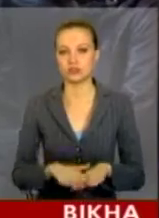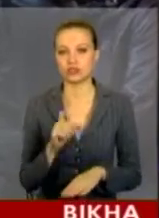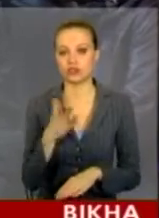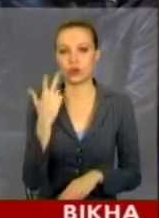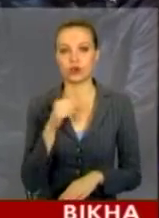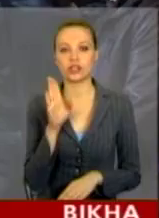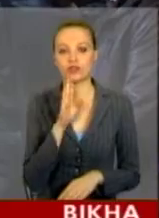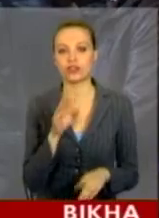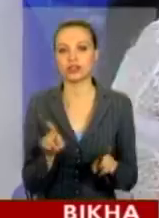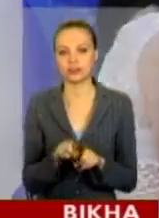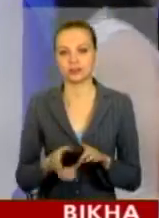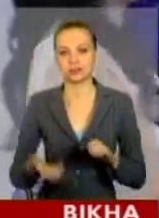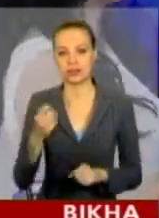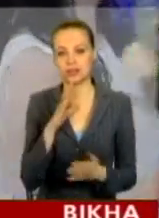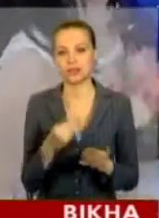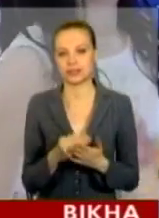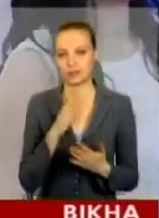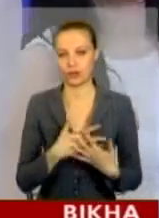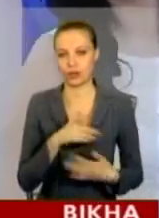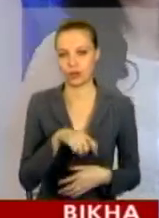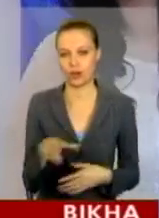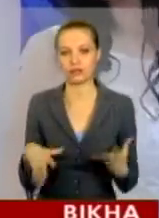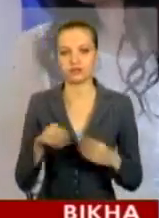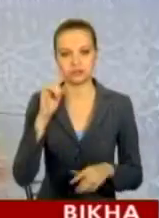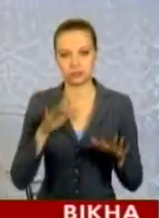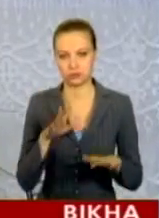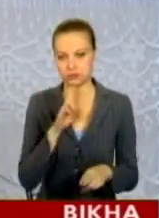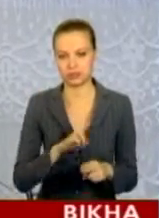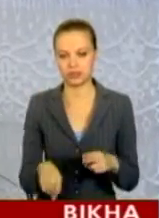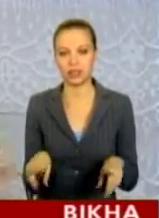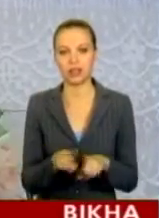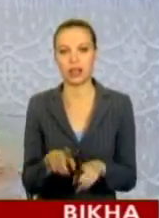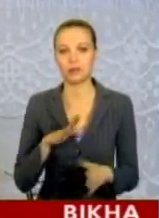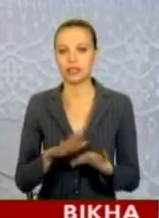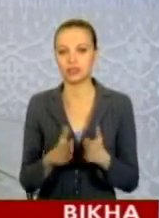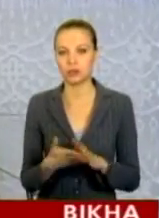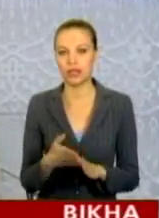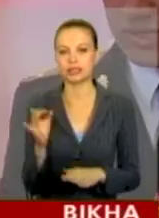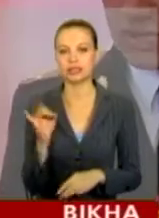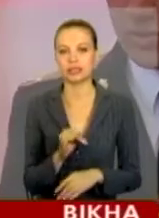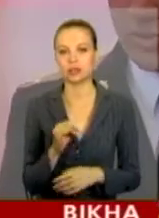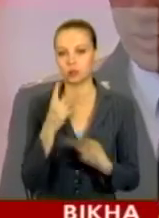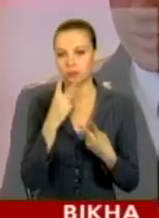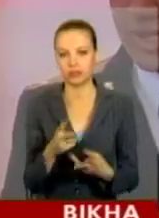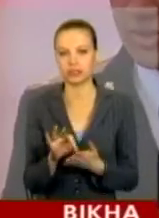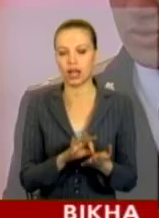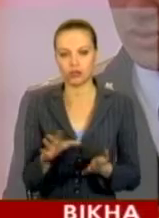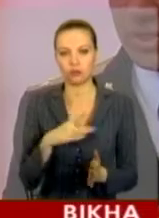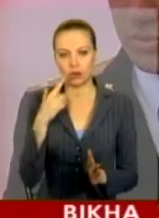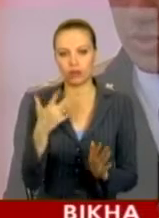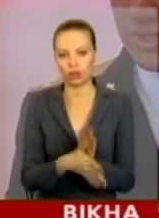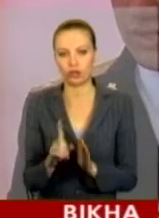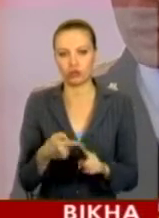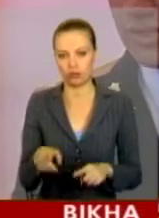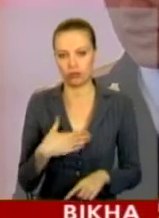коли дівчата всіляко підтримували своїх коханих, усі сумніви зникли. Така була ситуація, і одразу було зрозуміло, що